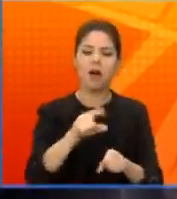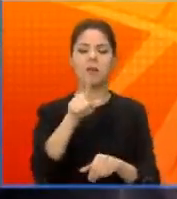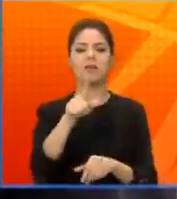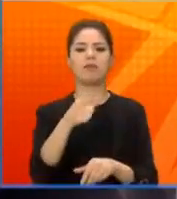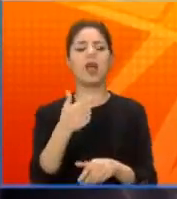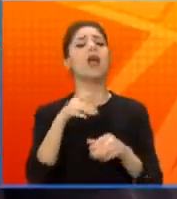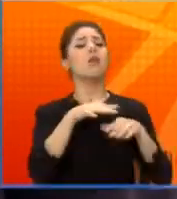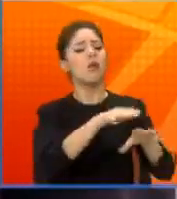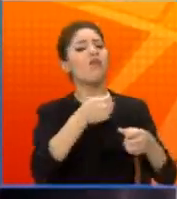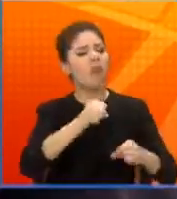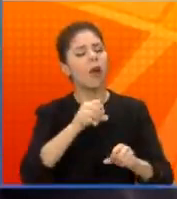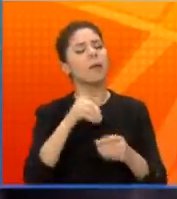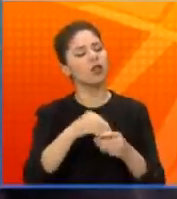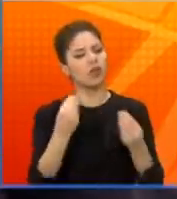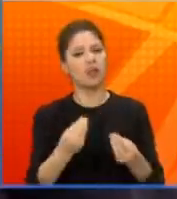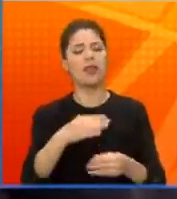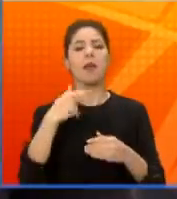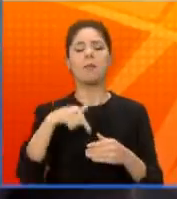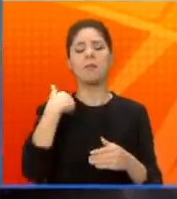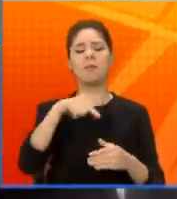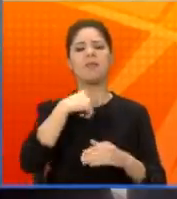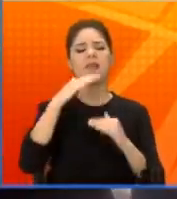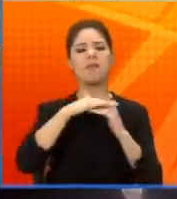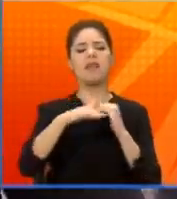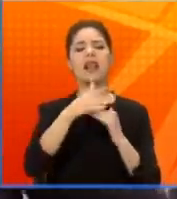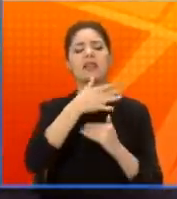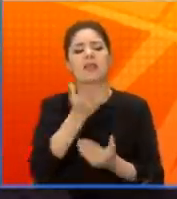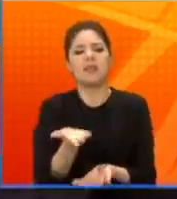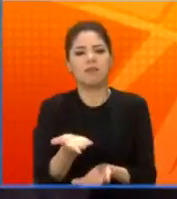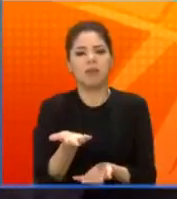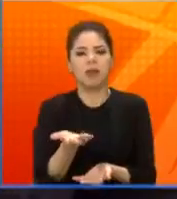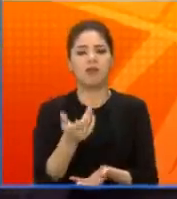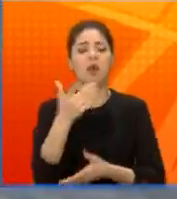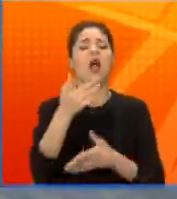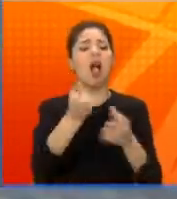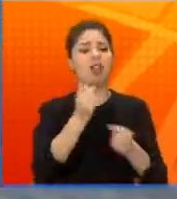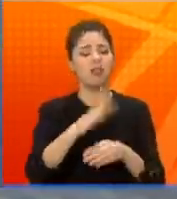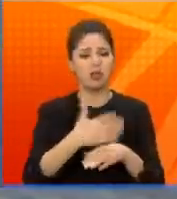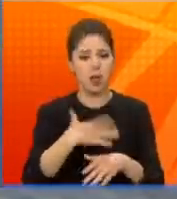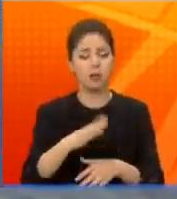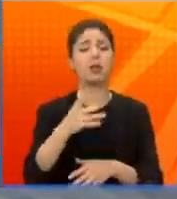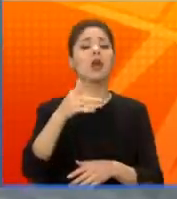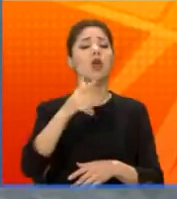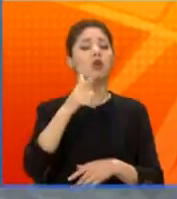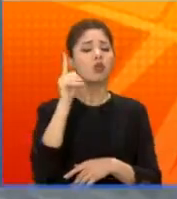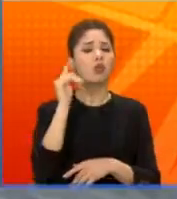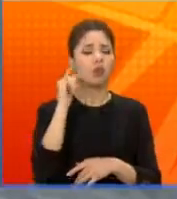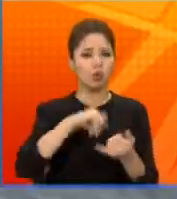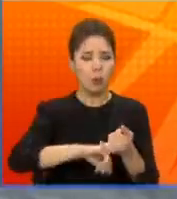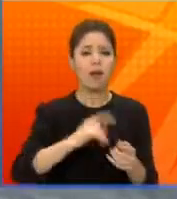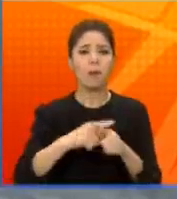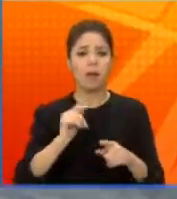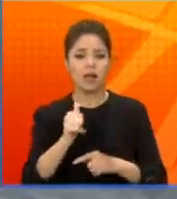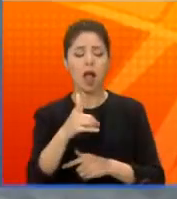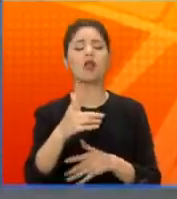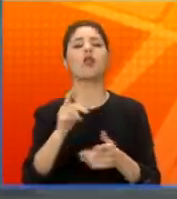Yoğunluğu azaltmak için iyi de bizim milletimiz bilmiyor işte. Bir an önce alışveriş yapmak istiyor. Cumartesi ve pazar günü ise market